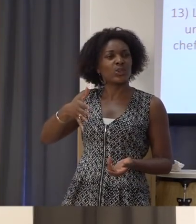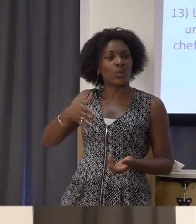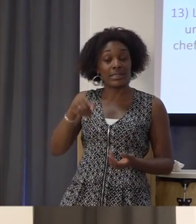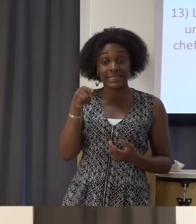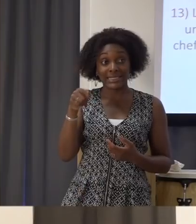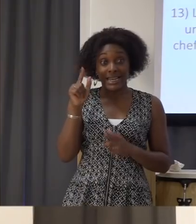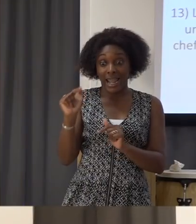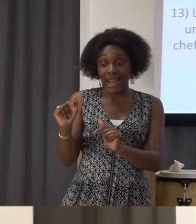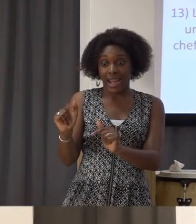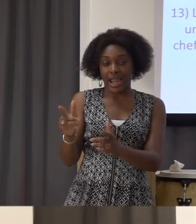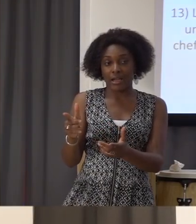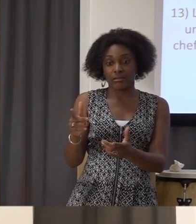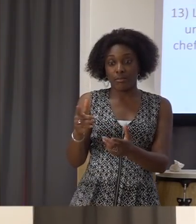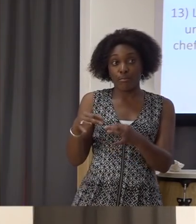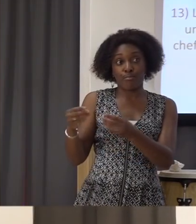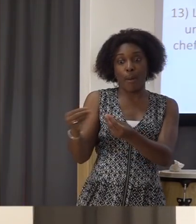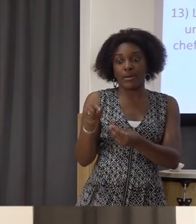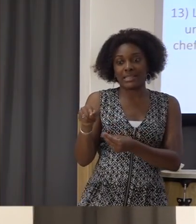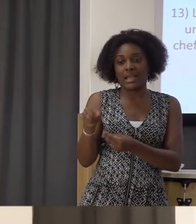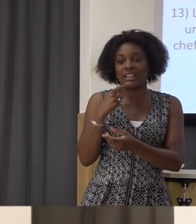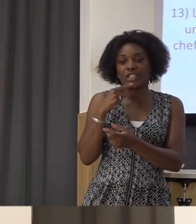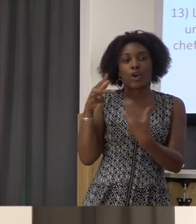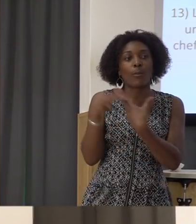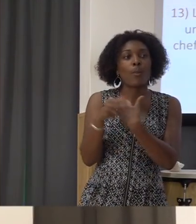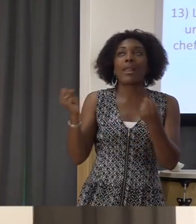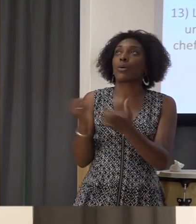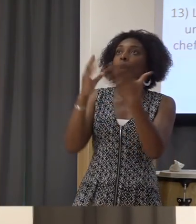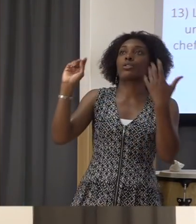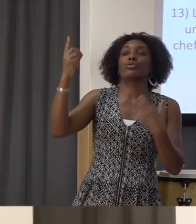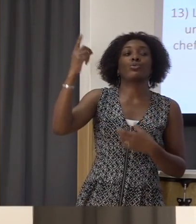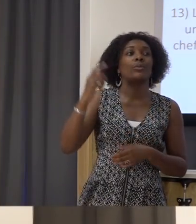obstacle à la manifestation de la gloire de Dieu.